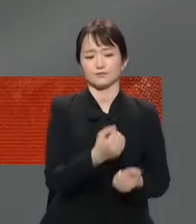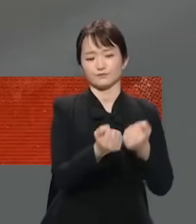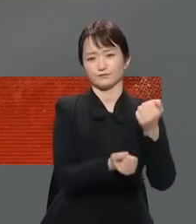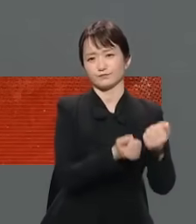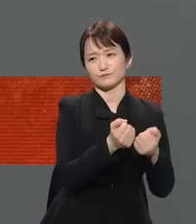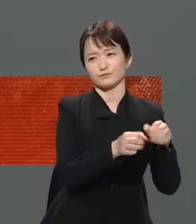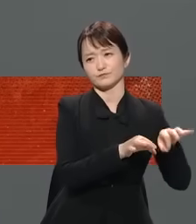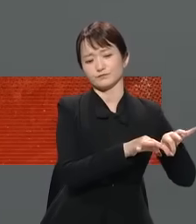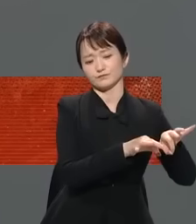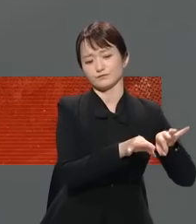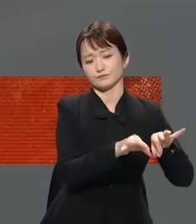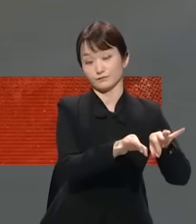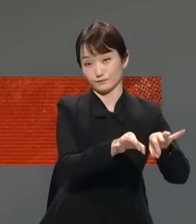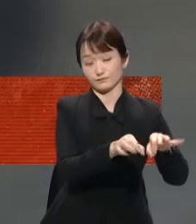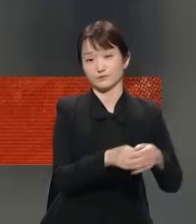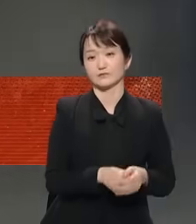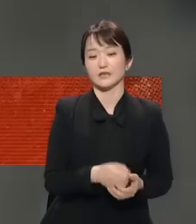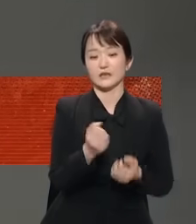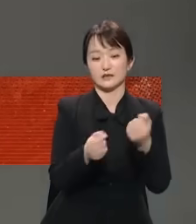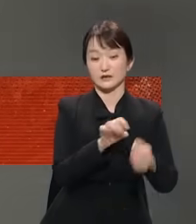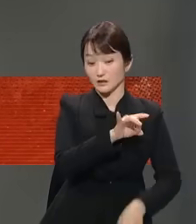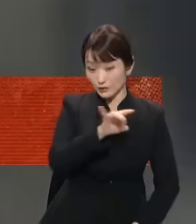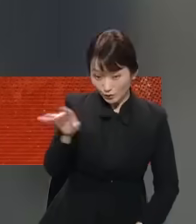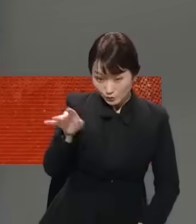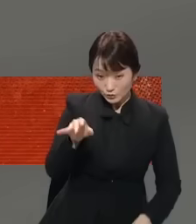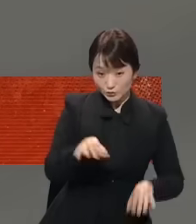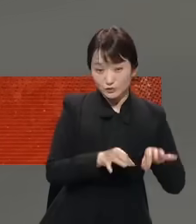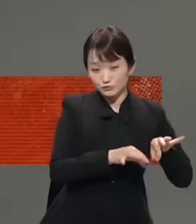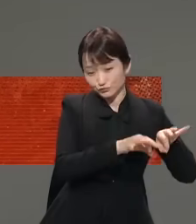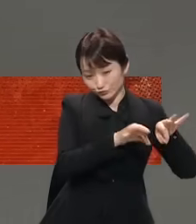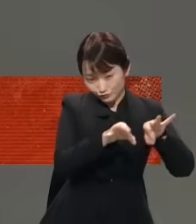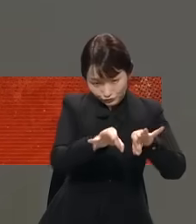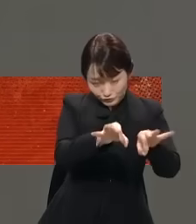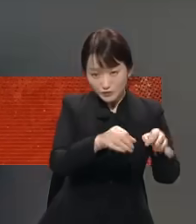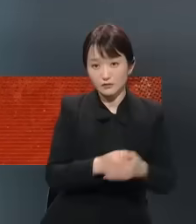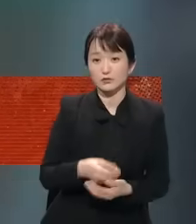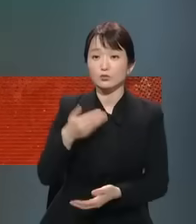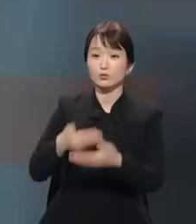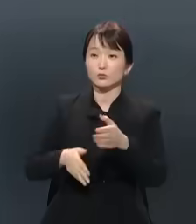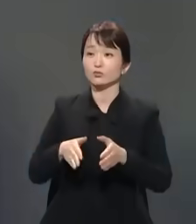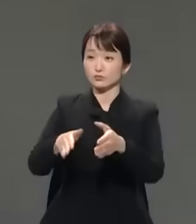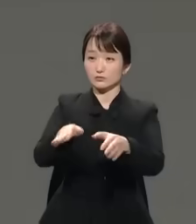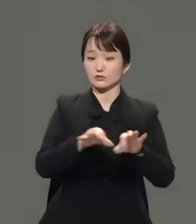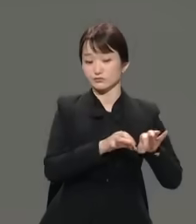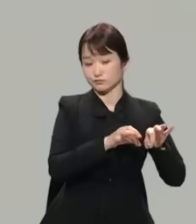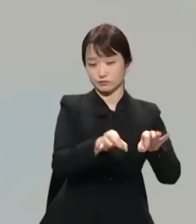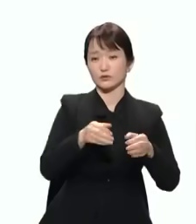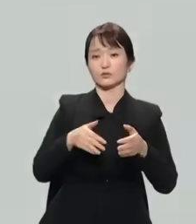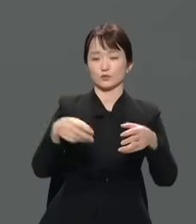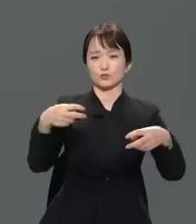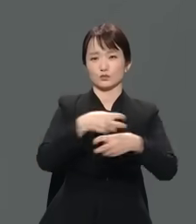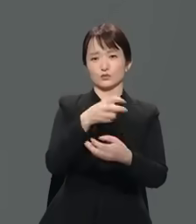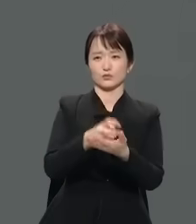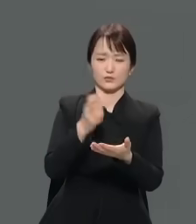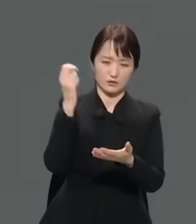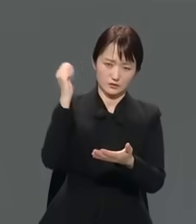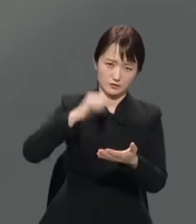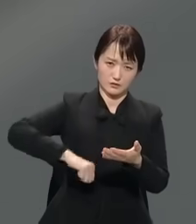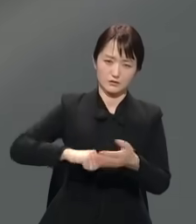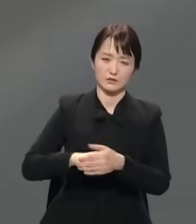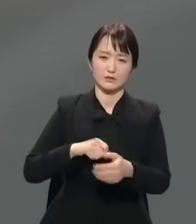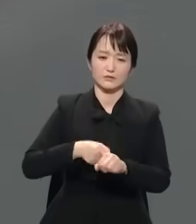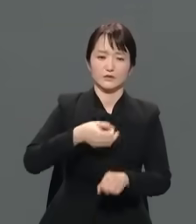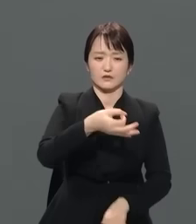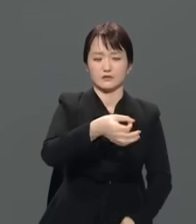자전거는 자전거 도로라든지 다른 데서 가야 되죠. 고속도로에서 이렇게 운행을 하게 되면 도로교통법 위반이 될 수가 있습니다. 30만